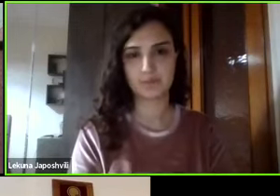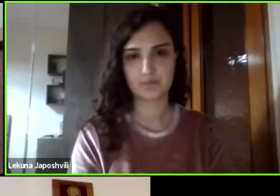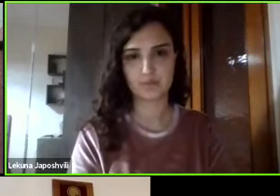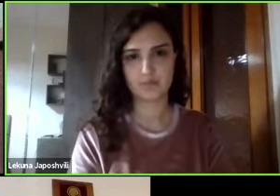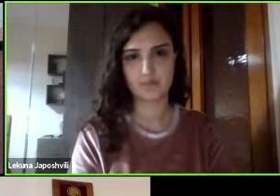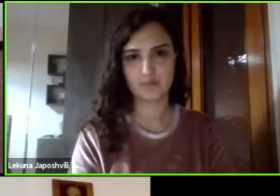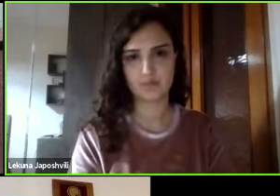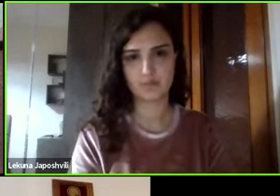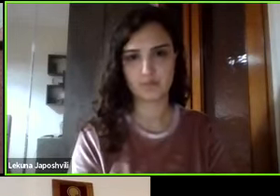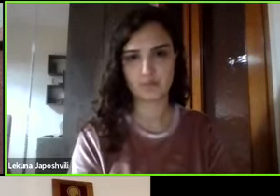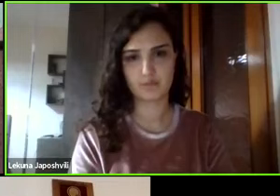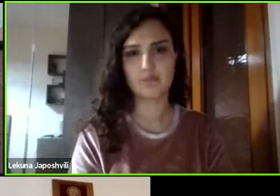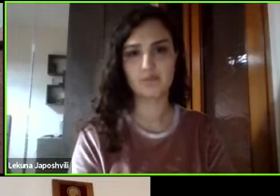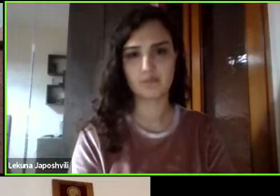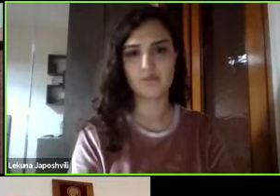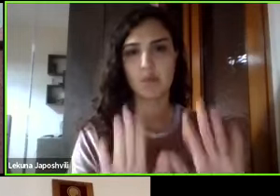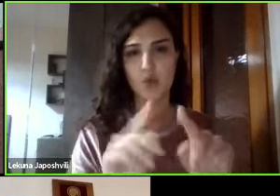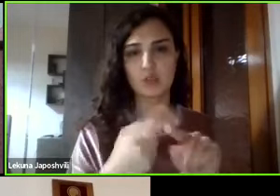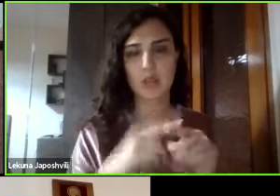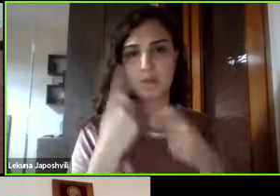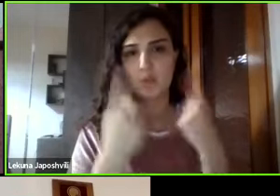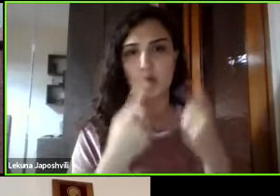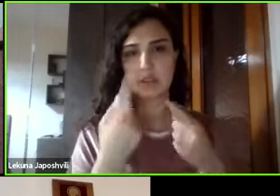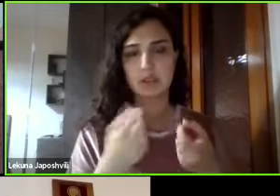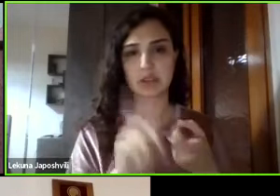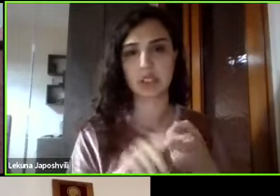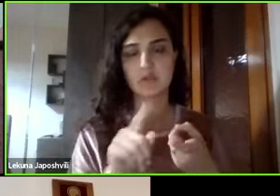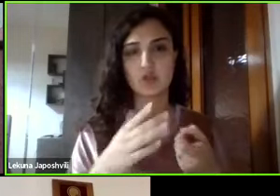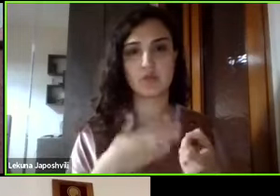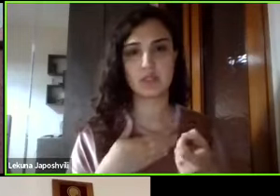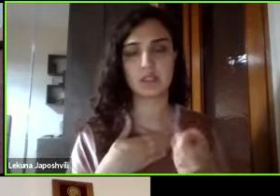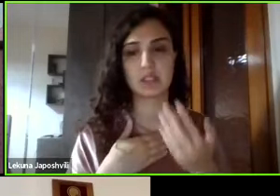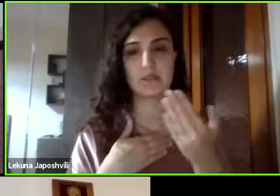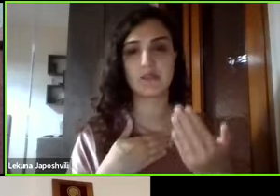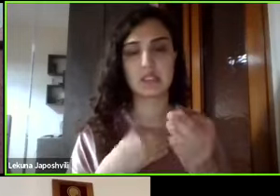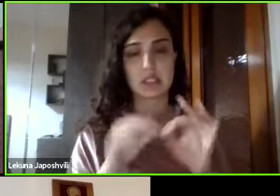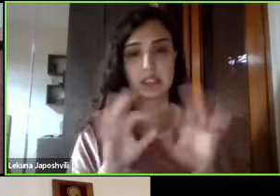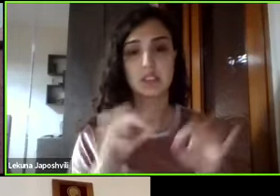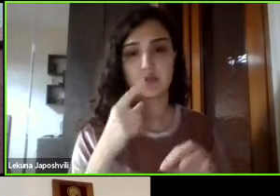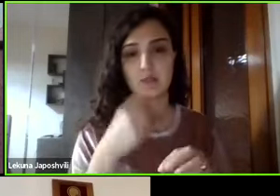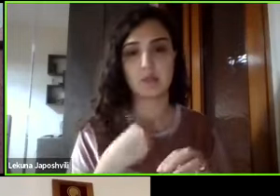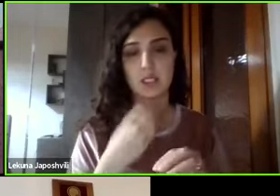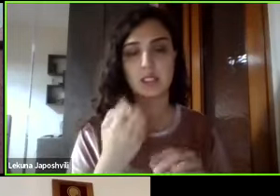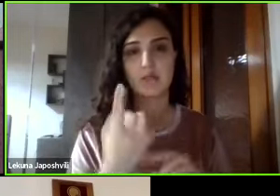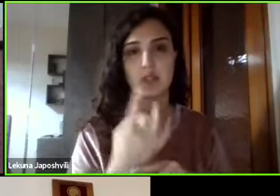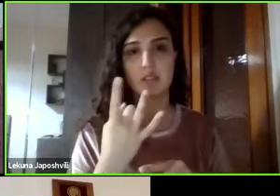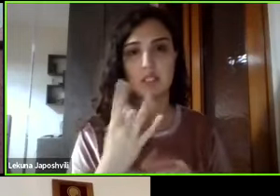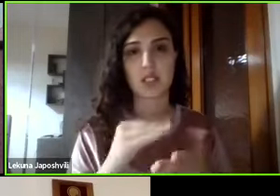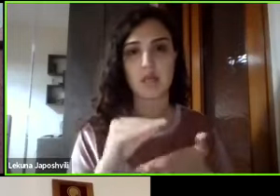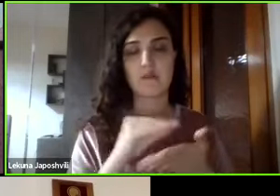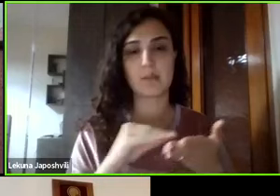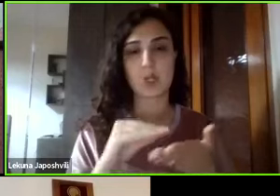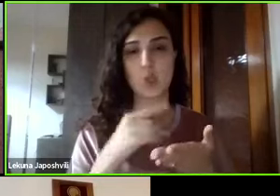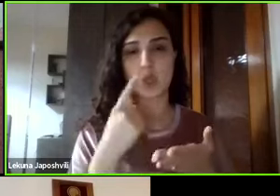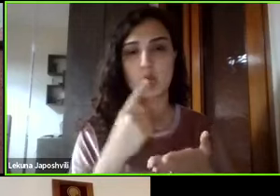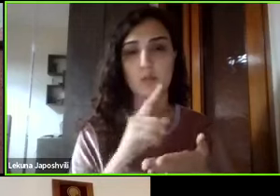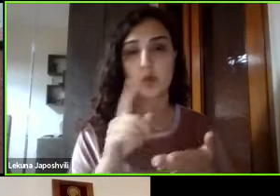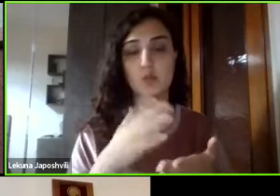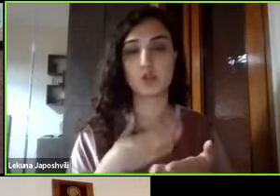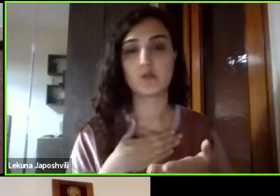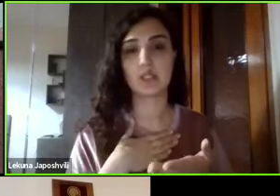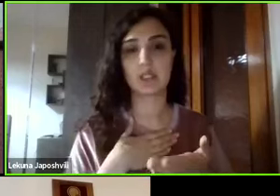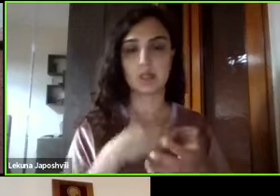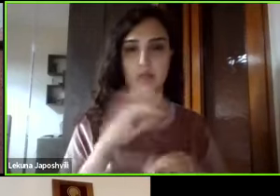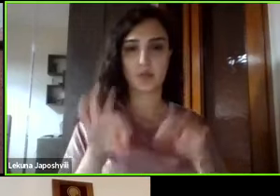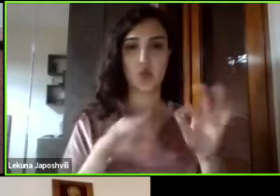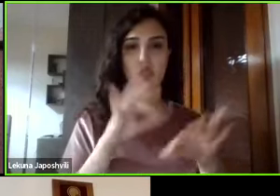ხოლო ამ ინფორმაციაზე დაყრდნობით. ჩვენც აღნიშნა და მეც კიდევ ერთხელ გავიმეორებ, რომ ჩვენი